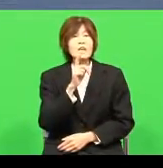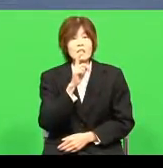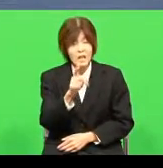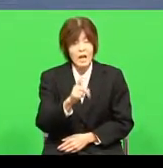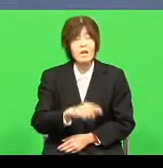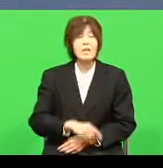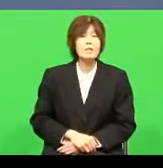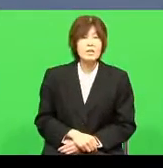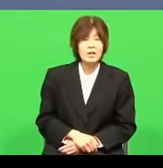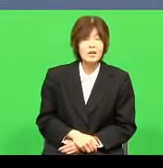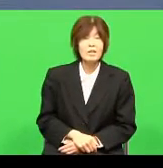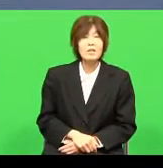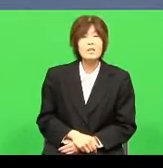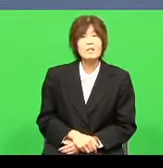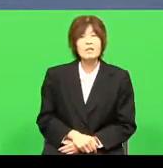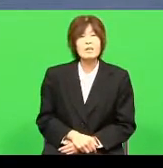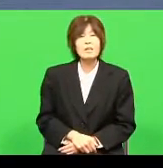地方総裁の機関として